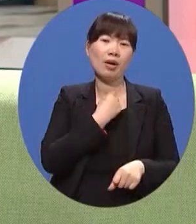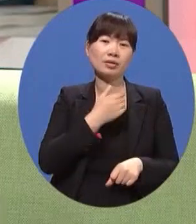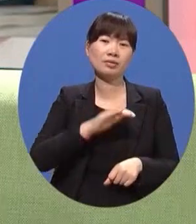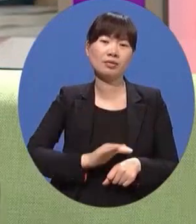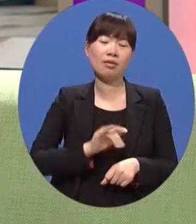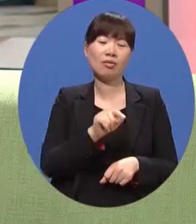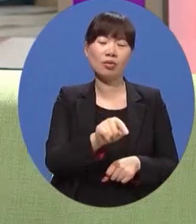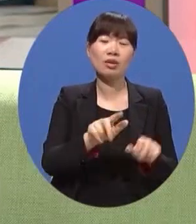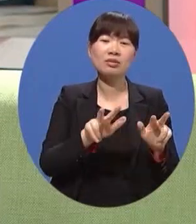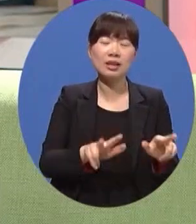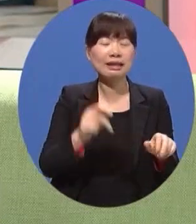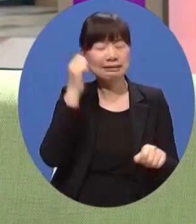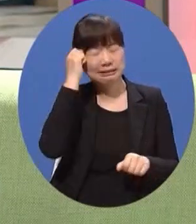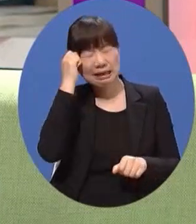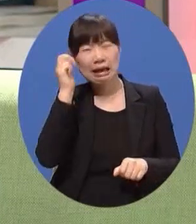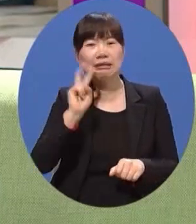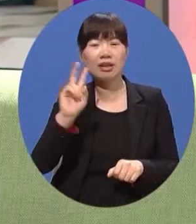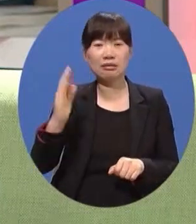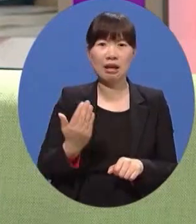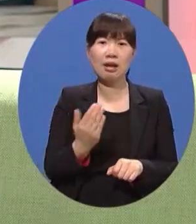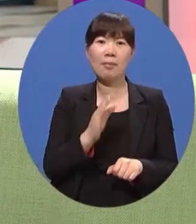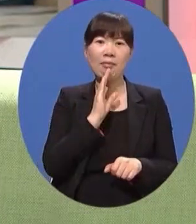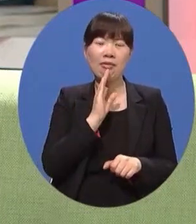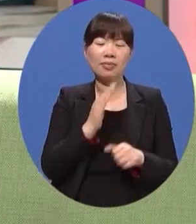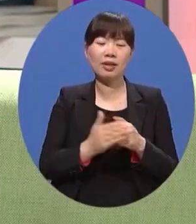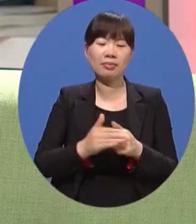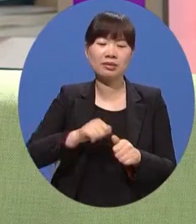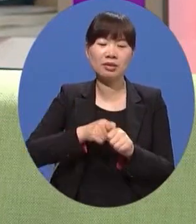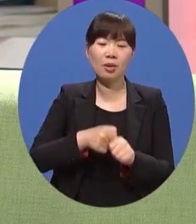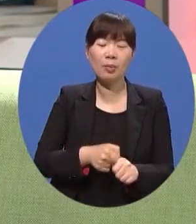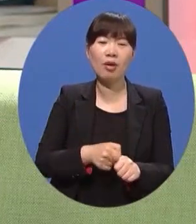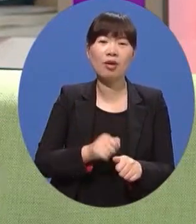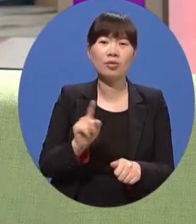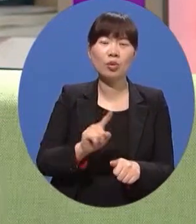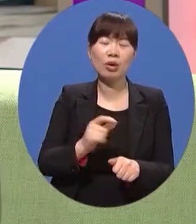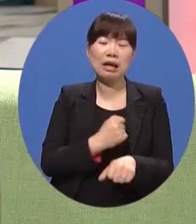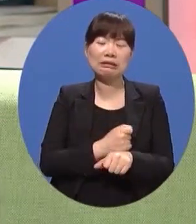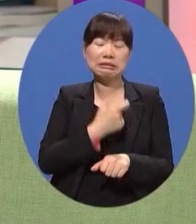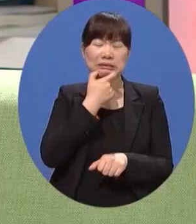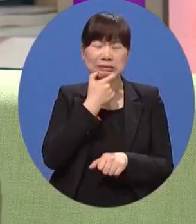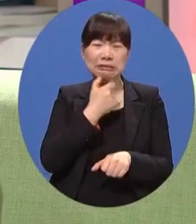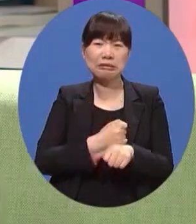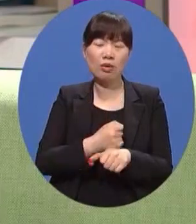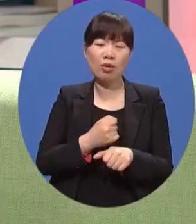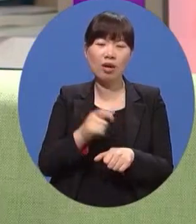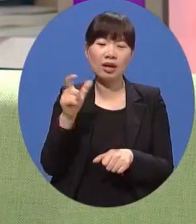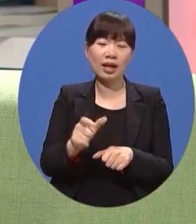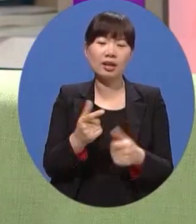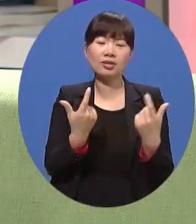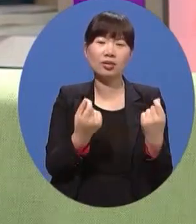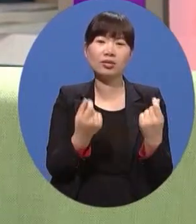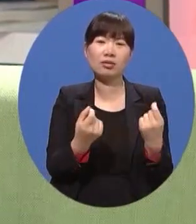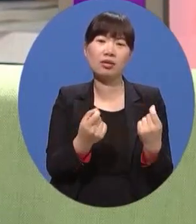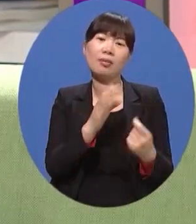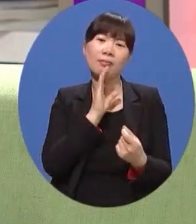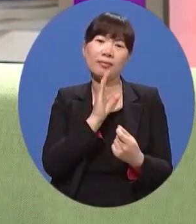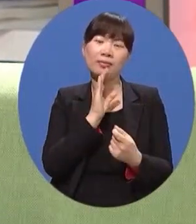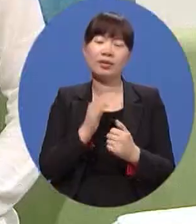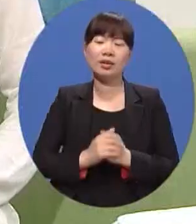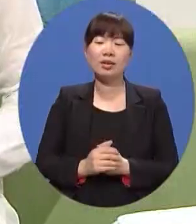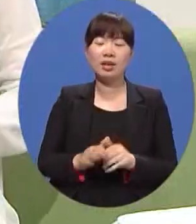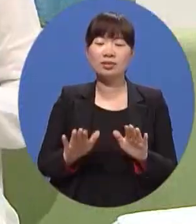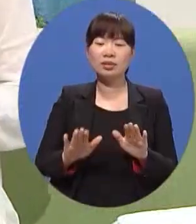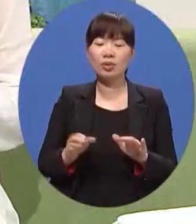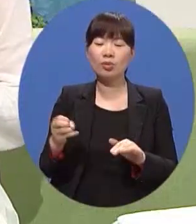너는 이제 자야 되는 거야. 마치 뭐 처벌이나 무슨 뭐 하기 싫은 것을 강요하는 것처럼 아이는 그렇게 받아들인다는 것이죠.